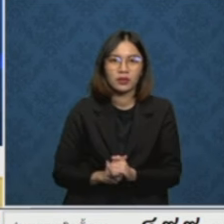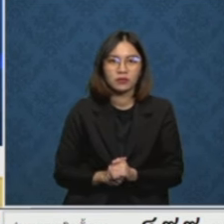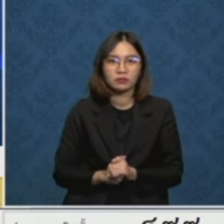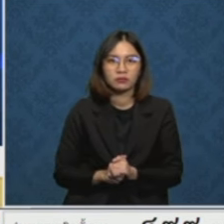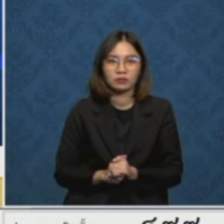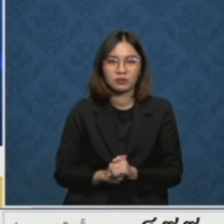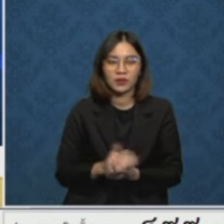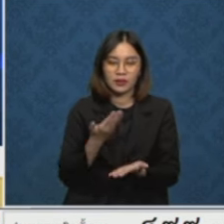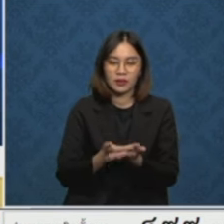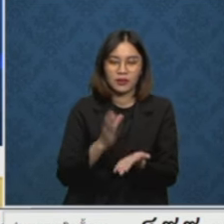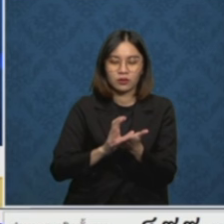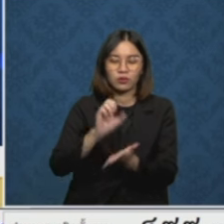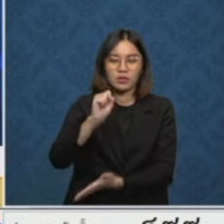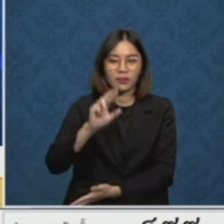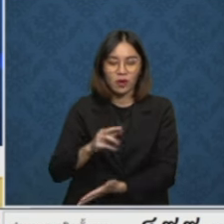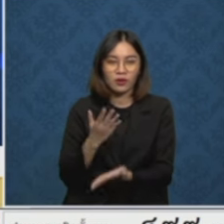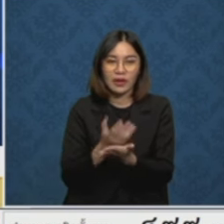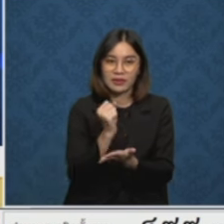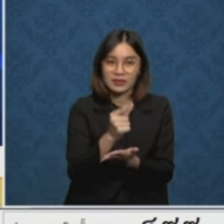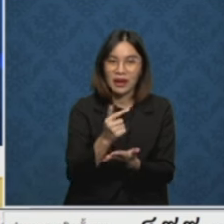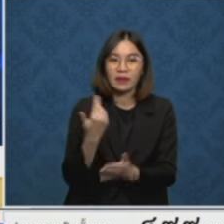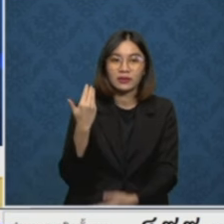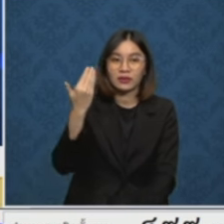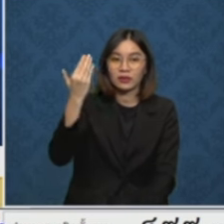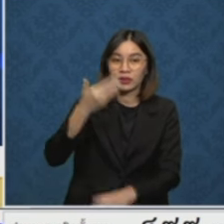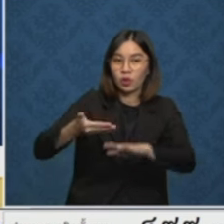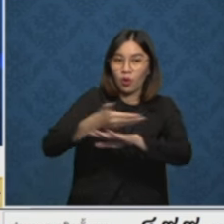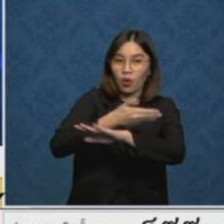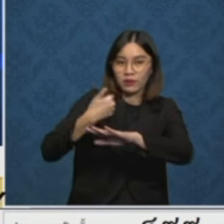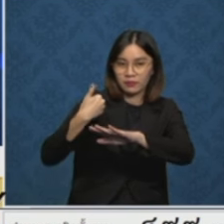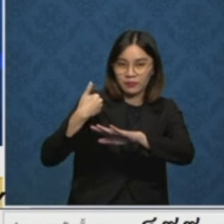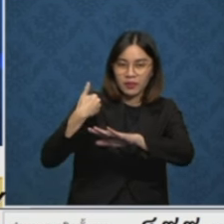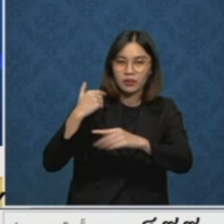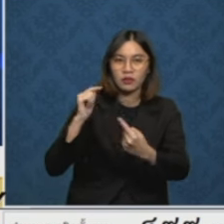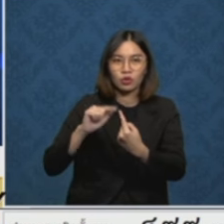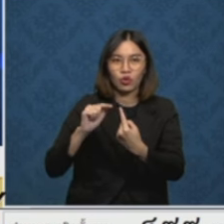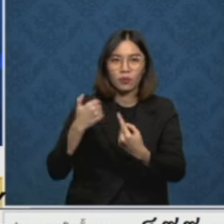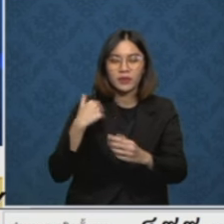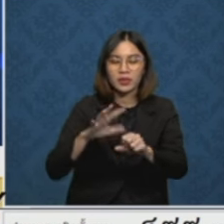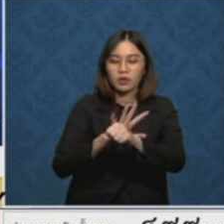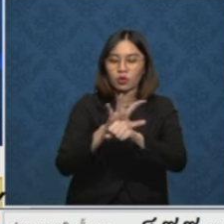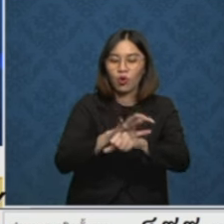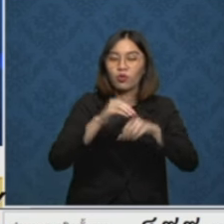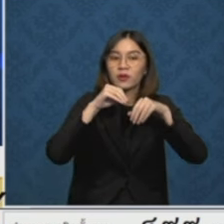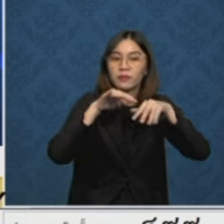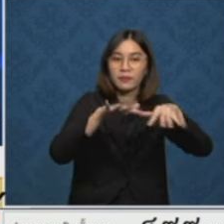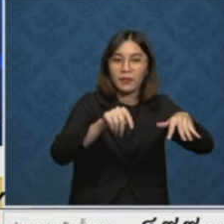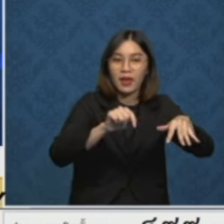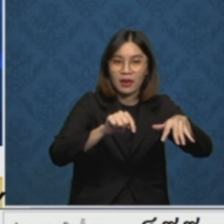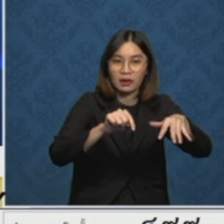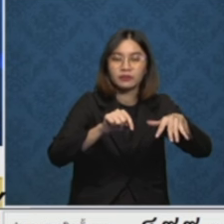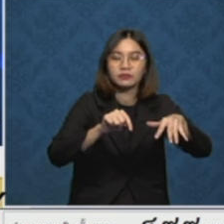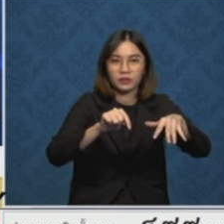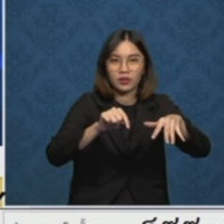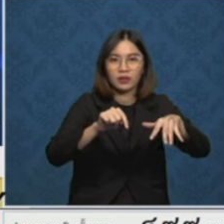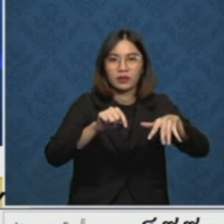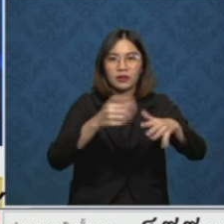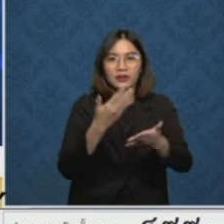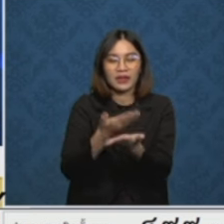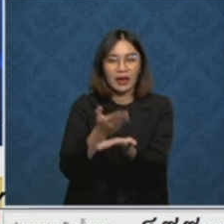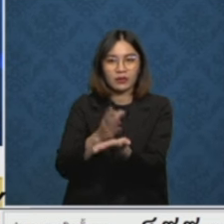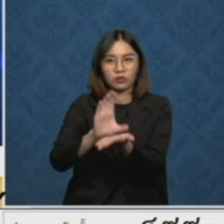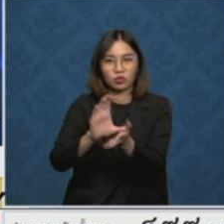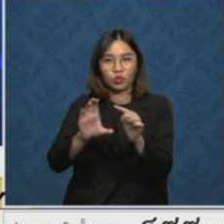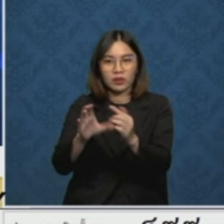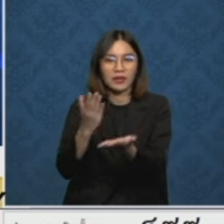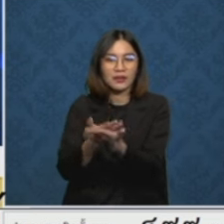จริงๆแล้วทุนสำรองจ่ายมันเคยถูกใช้มาก่อนนะคะในช่วงที่เราเกิดโควิดในช่วงแรกๆนะแล้วก็จะต้องเอาออกมาเพื่อใช้